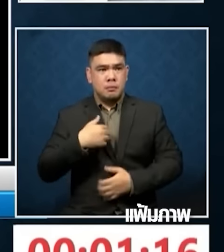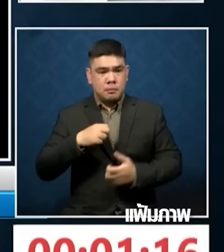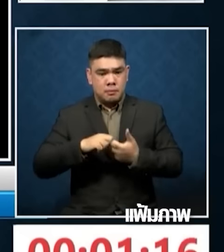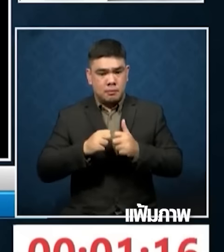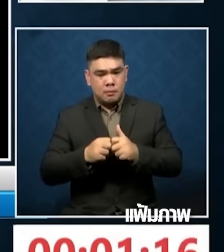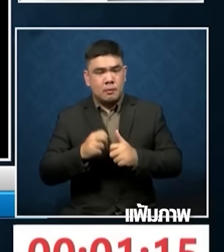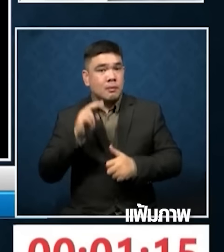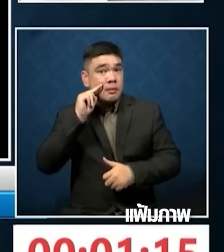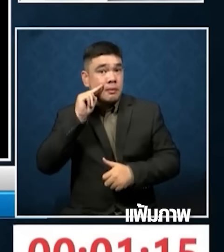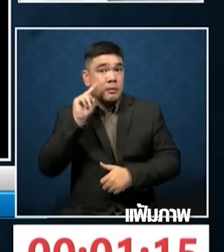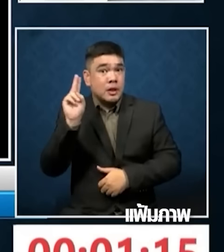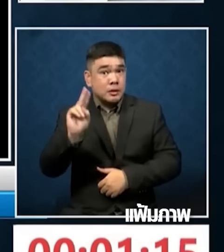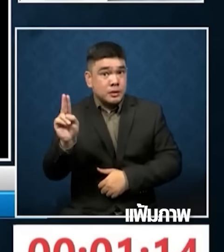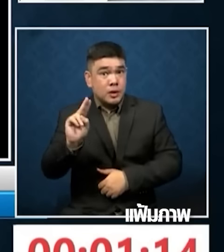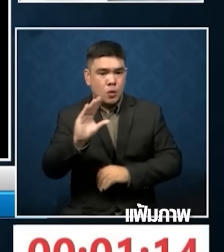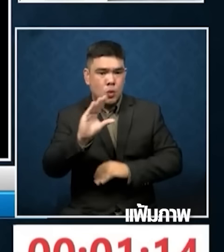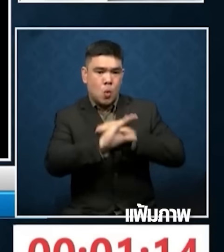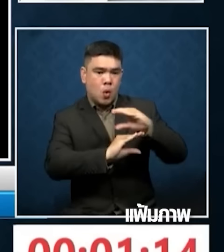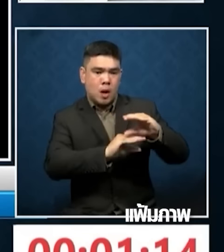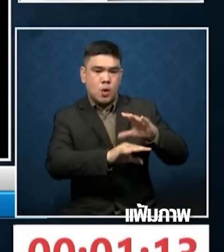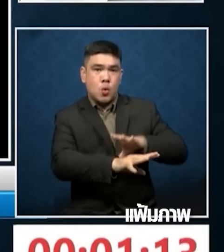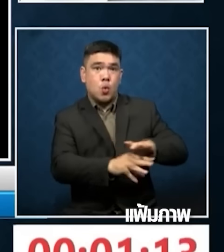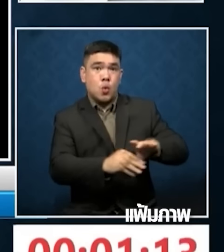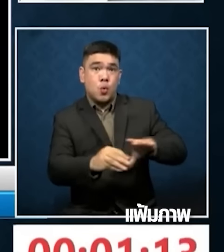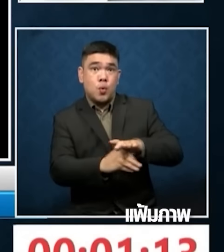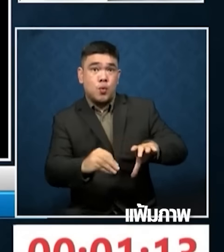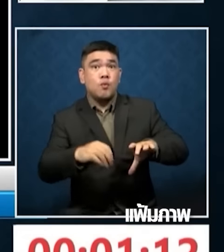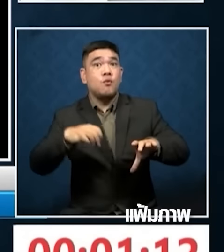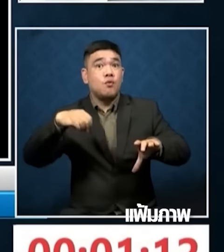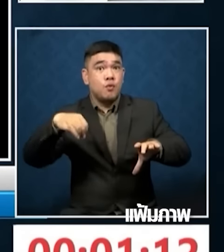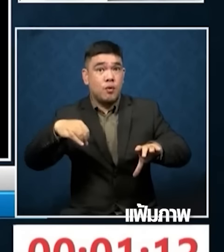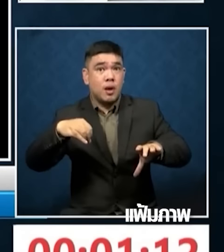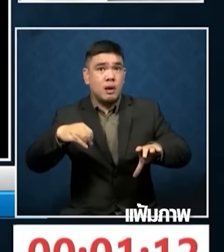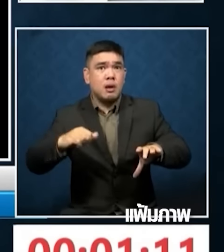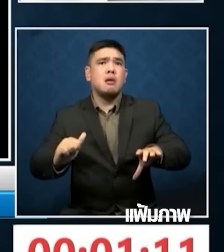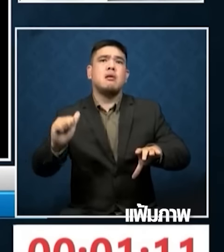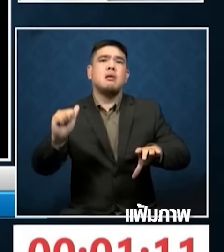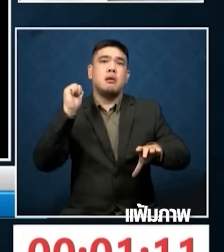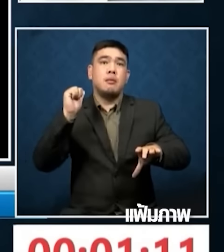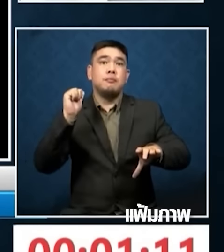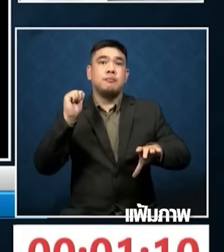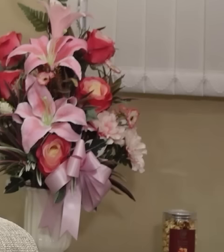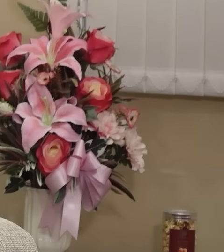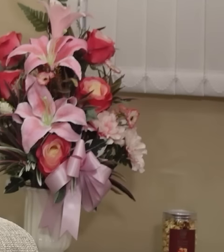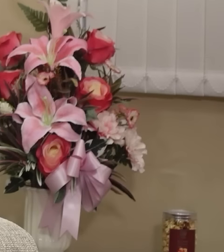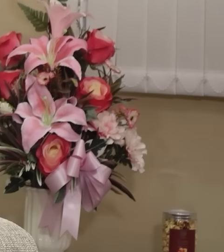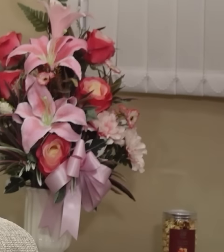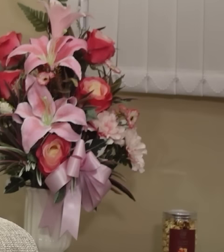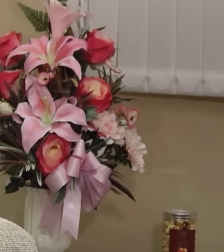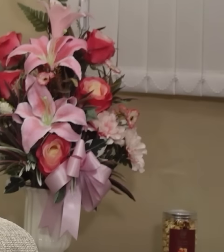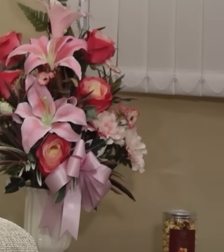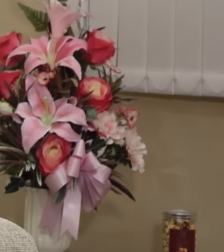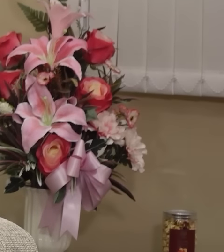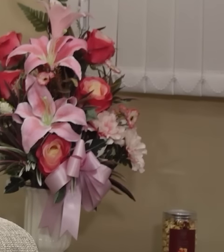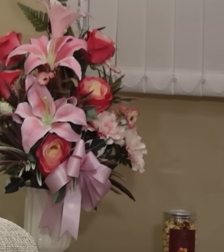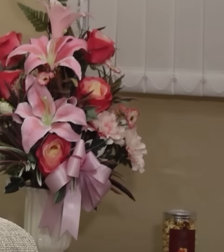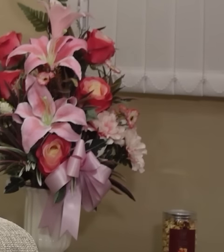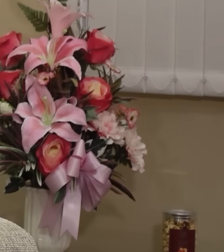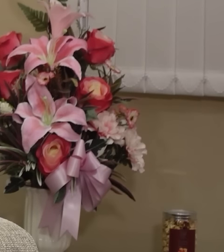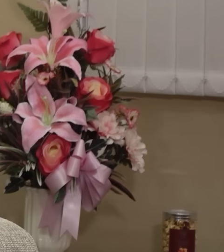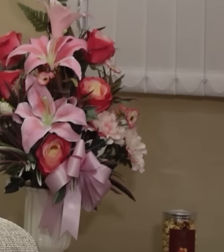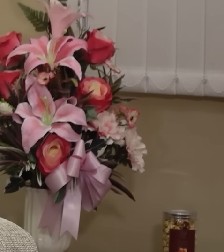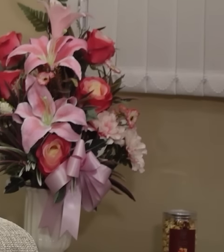อือเป็นตัวแทนของกลุ่มต่างๆอย่างแท้จริงนะค่ะประชาชนจะได้ประโยชน์อือ่าแต่ถ้าเป็นกลุ่มจัดตั้งอะไรขึ้นมา